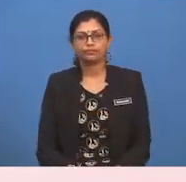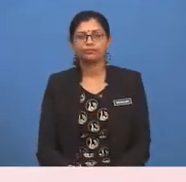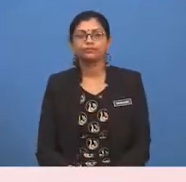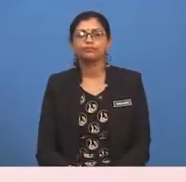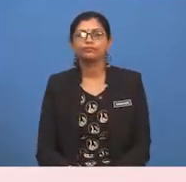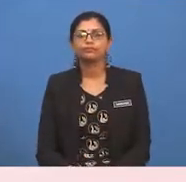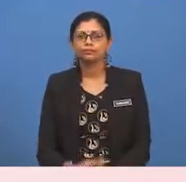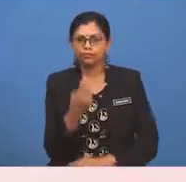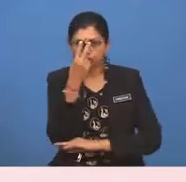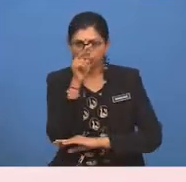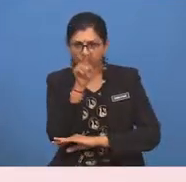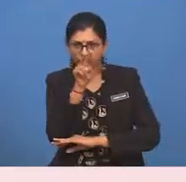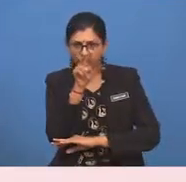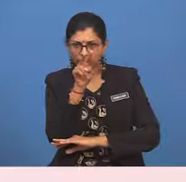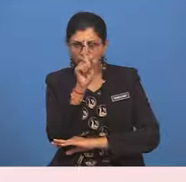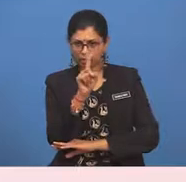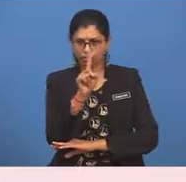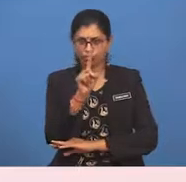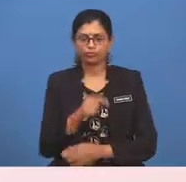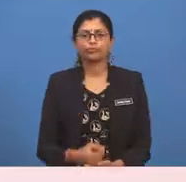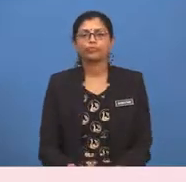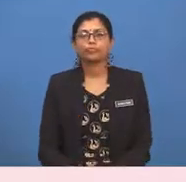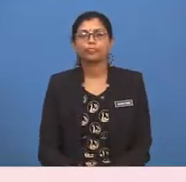Perhatikan kepada nombor bulat.